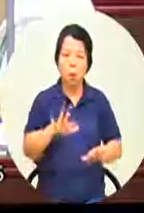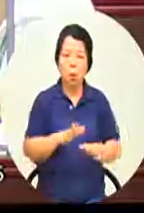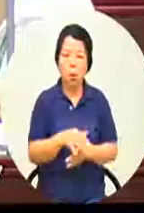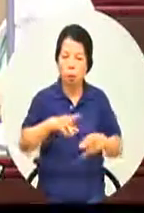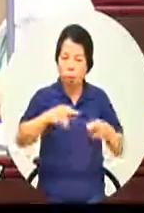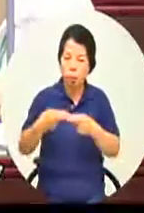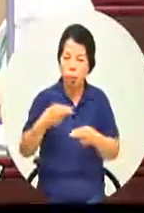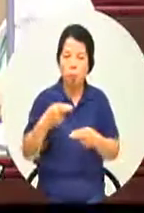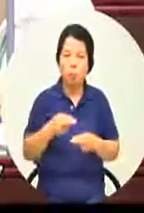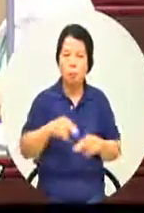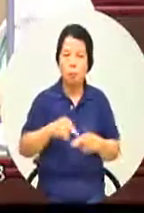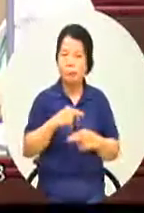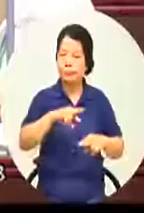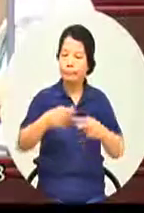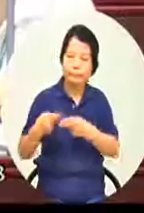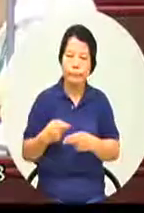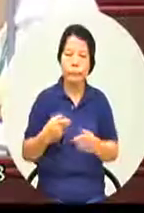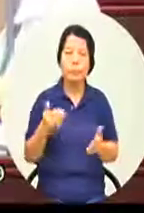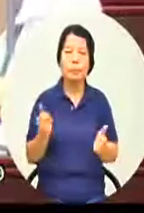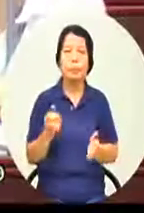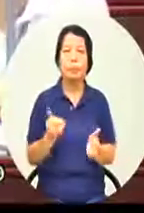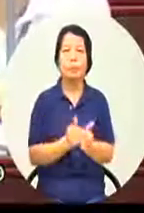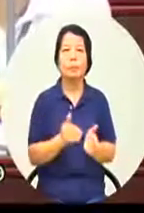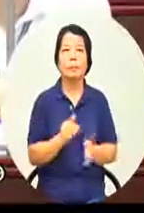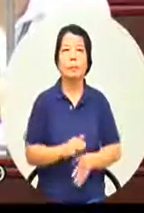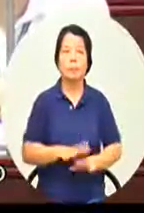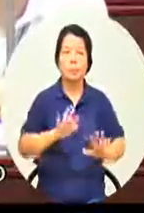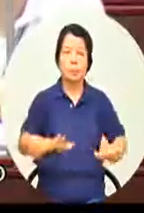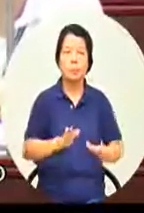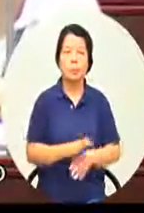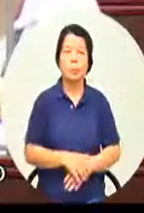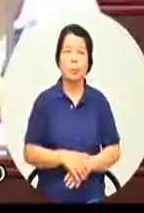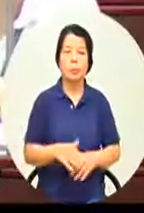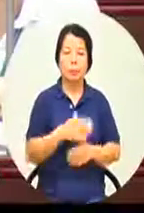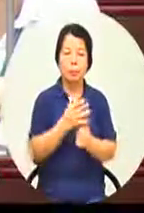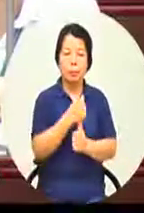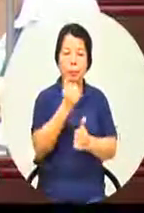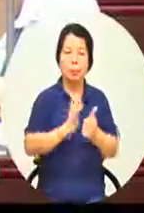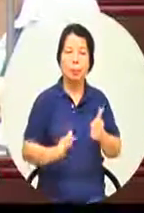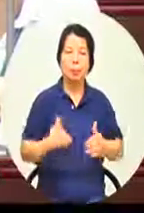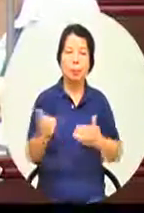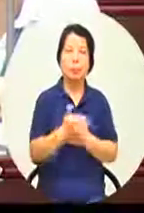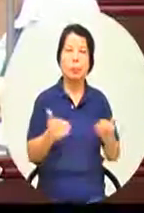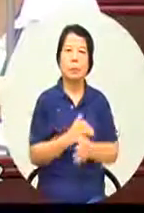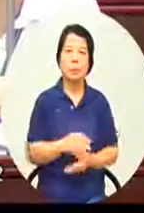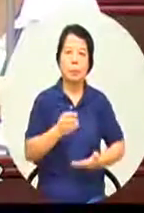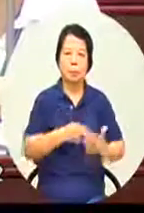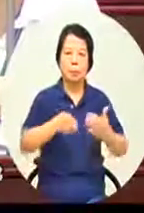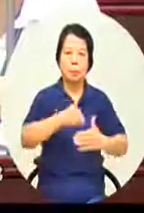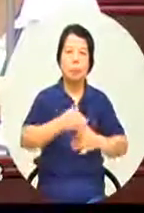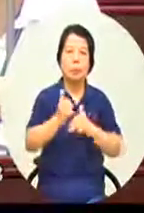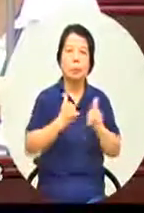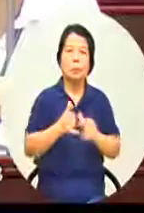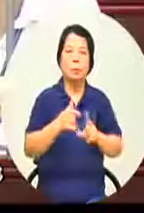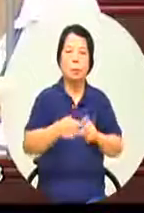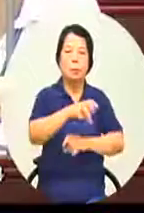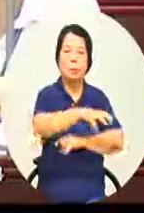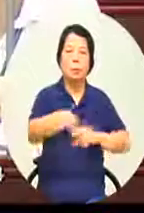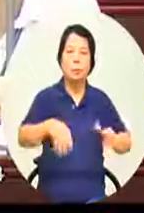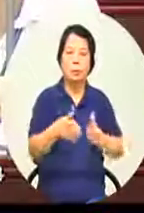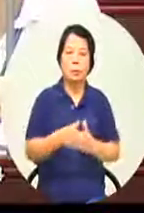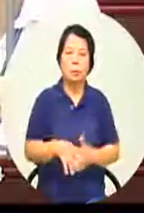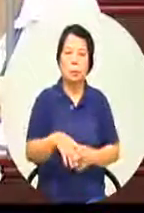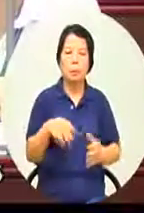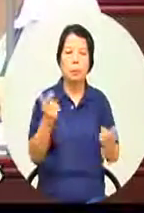改变跟改善哈。我们目前希望整个生态交通是能够提升社区的生活环境跟宜居